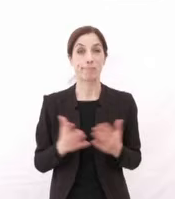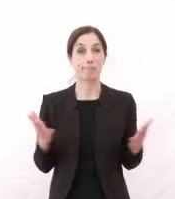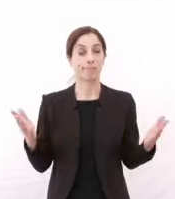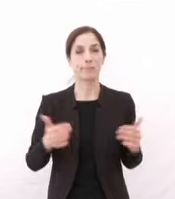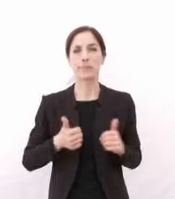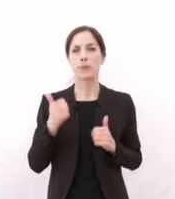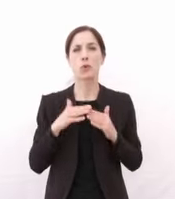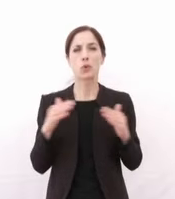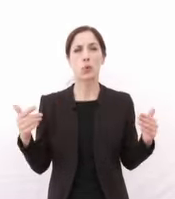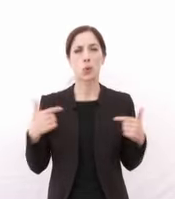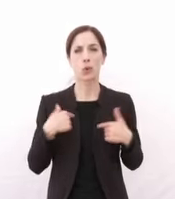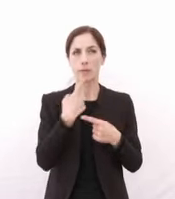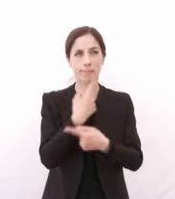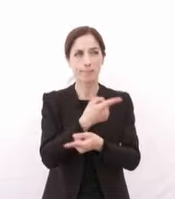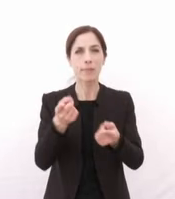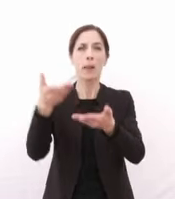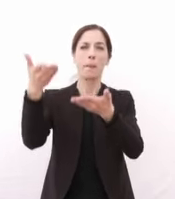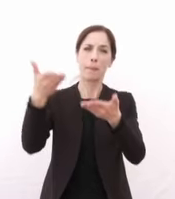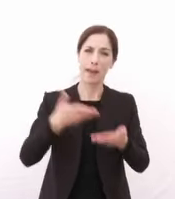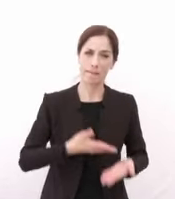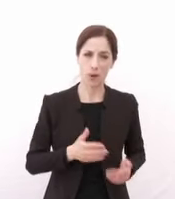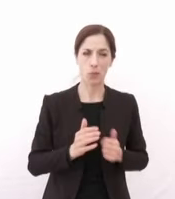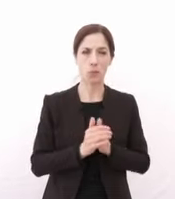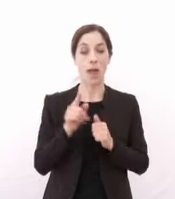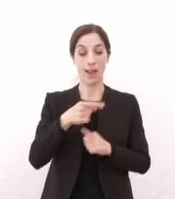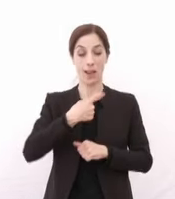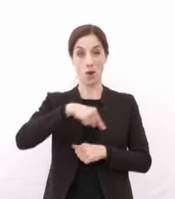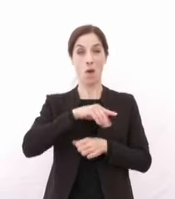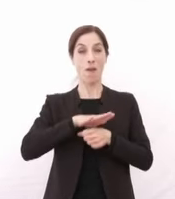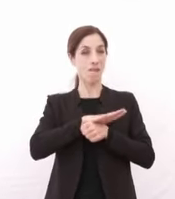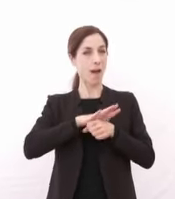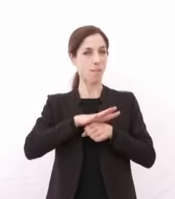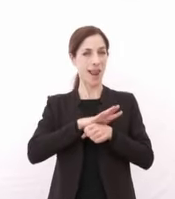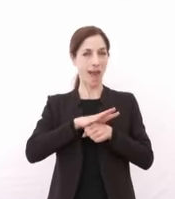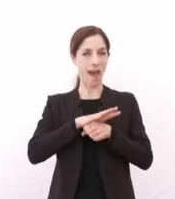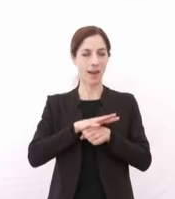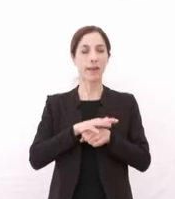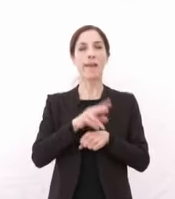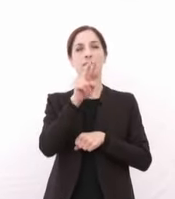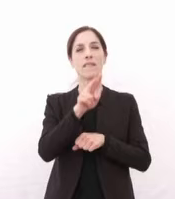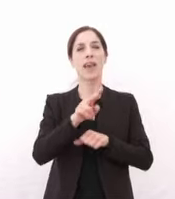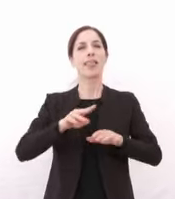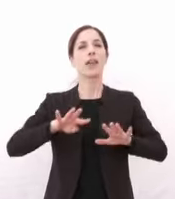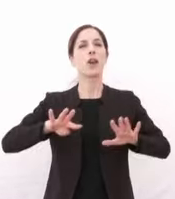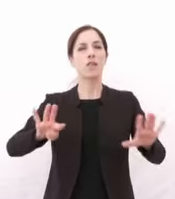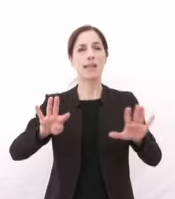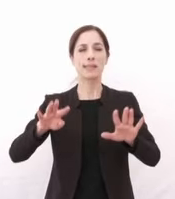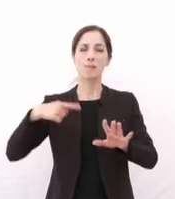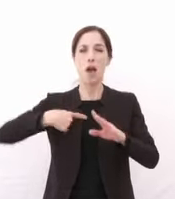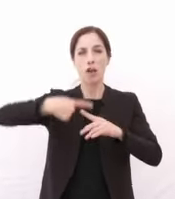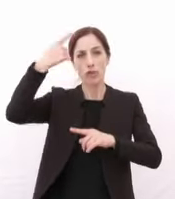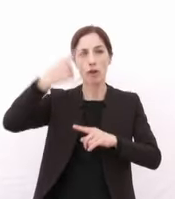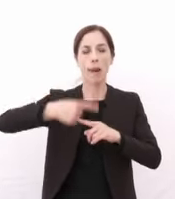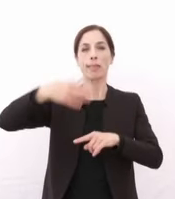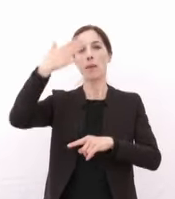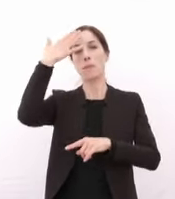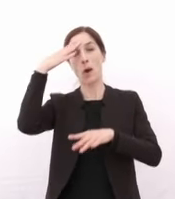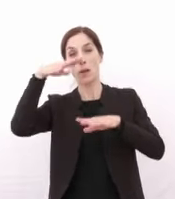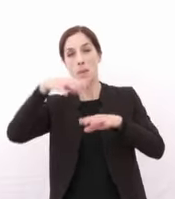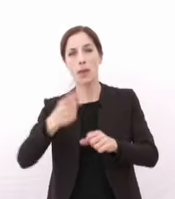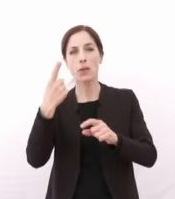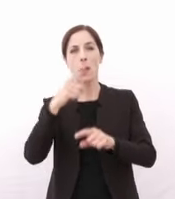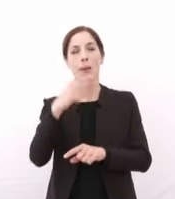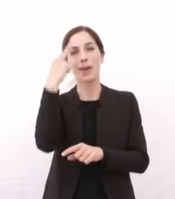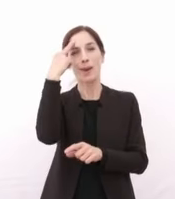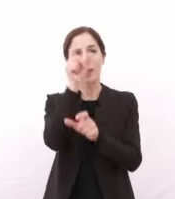Anzitutto vi do il benvenuto anche da parte di noi familiari alla 29esima giornata della memoria e dell'impegno e ricordo delle